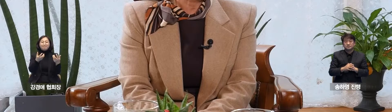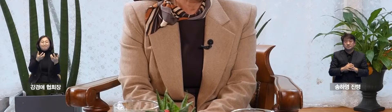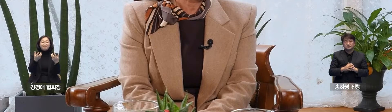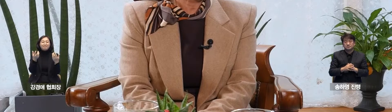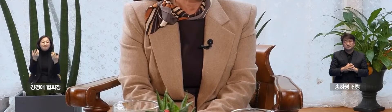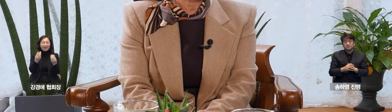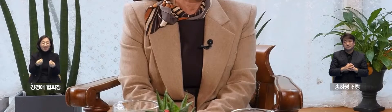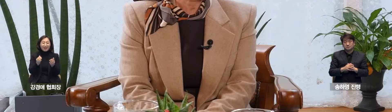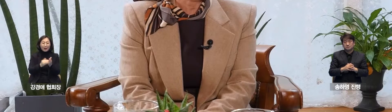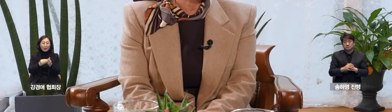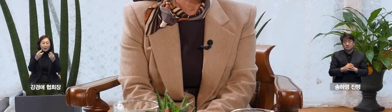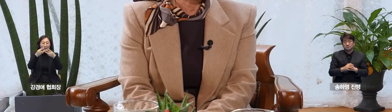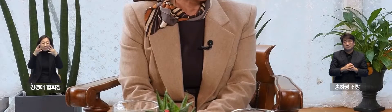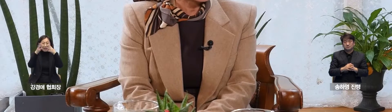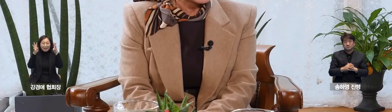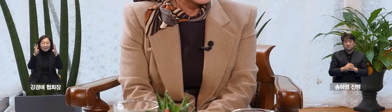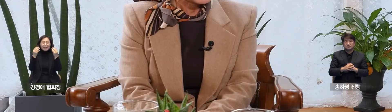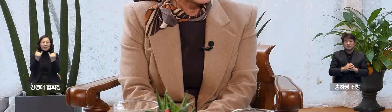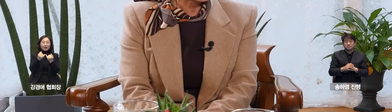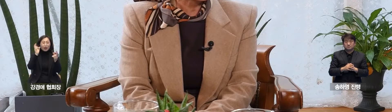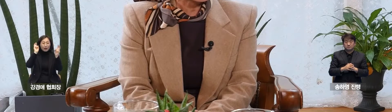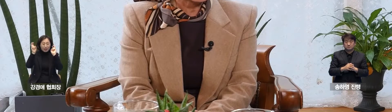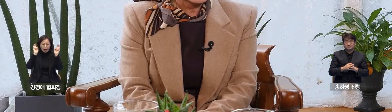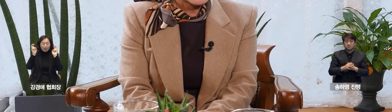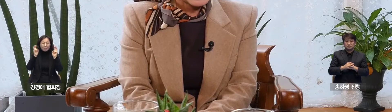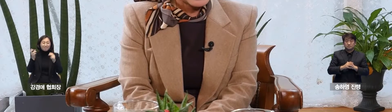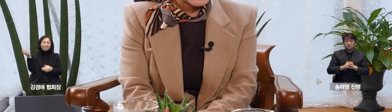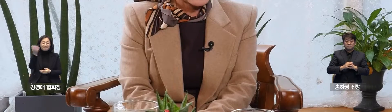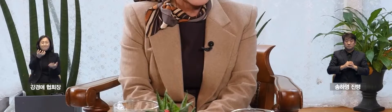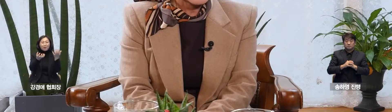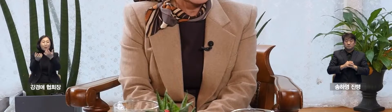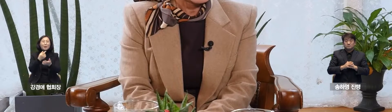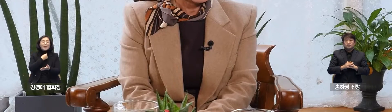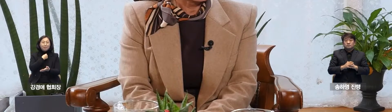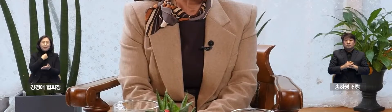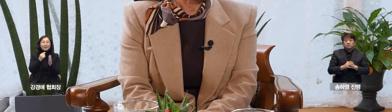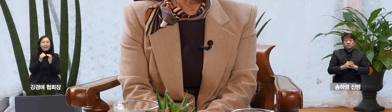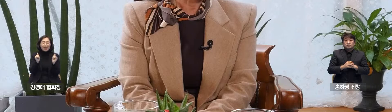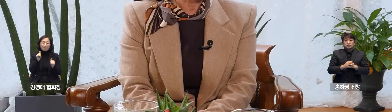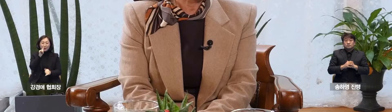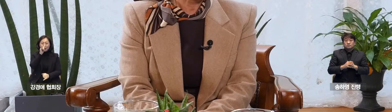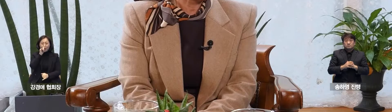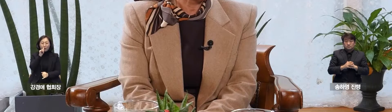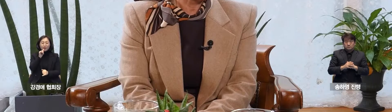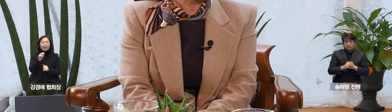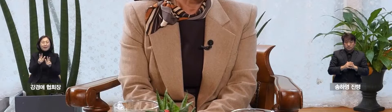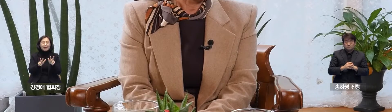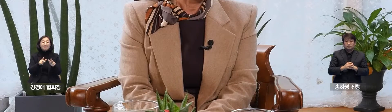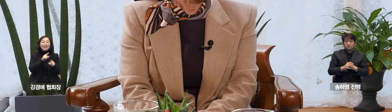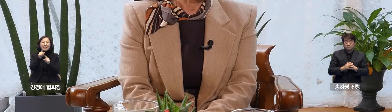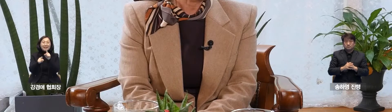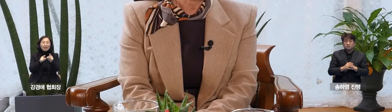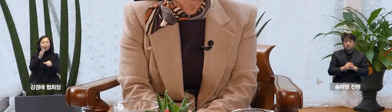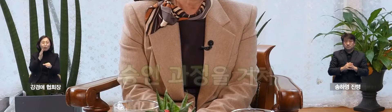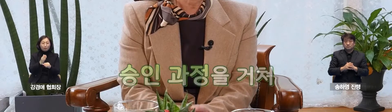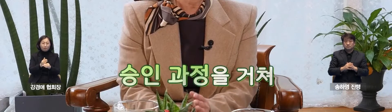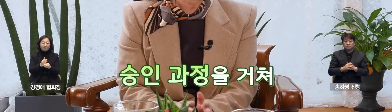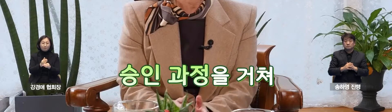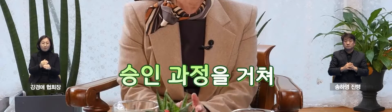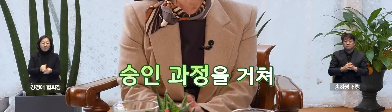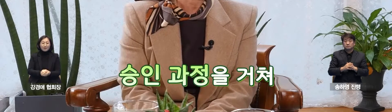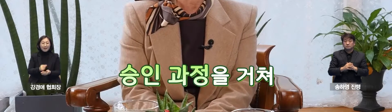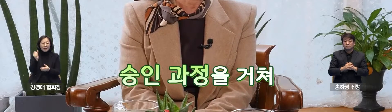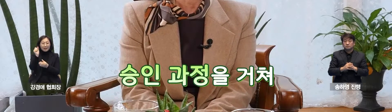3, 4층은 저희 여성 기업인들도 오고 싶어하는 분들이 계셔서 지금 신청 중이고 아마 이런 것들